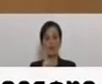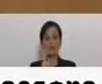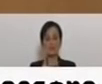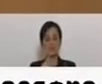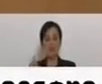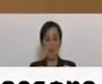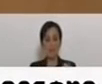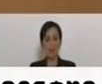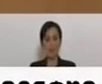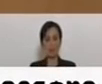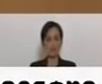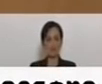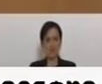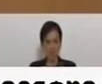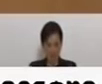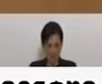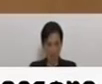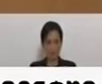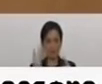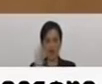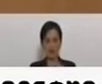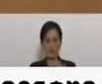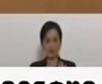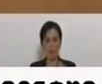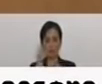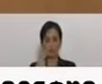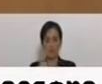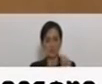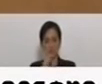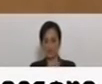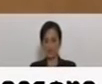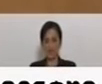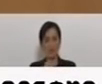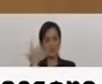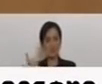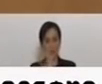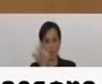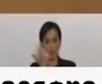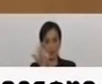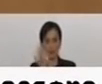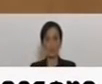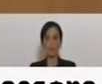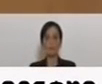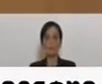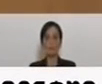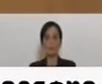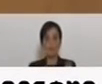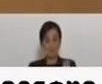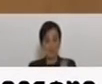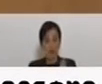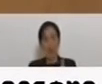საფუძველზე აღიდგინა 1921 წელს დაკარგული დამოუკიდებლობა. 9